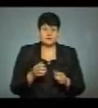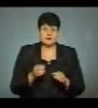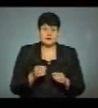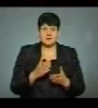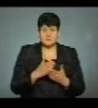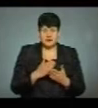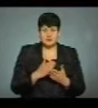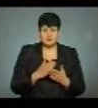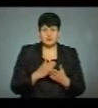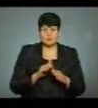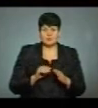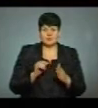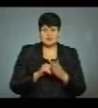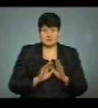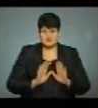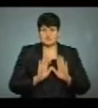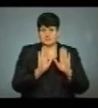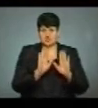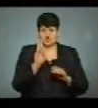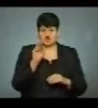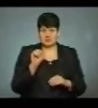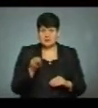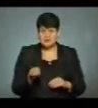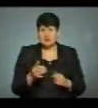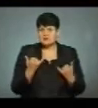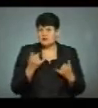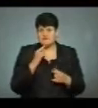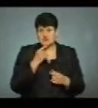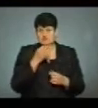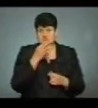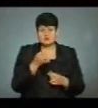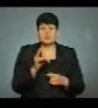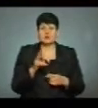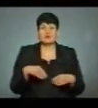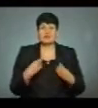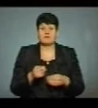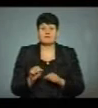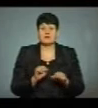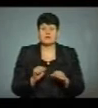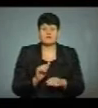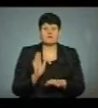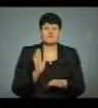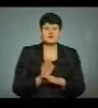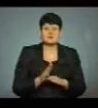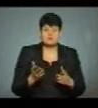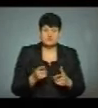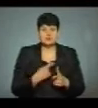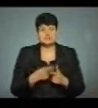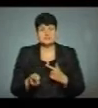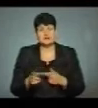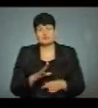поставити підпорні щити. Зараз важко сказати, чи давав хтось з керівників дану вказівку, чи це